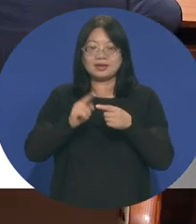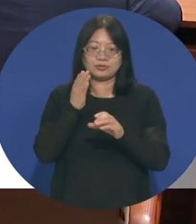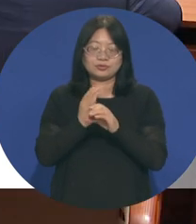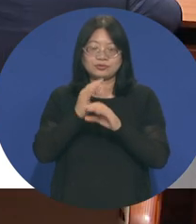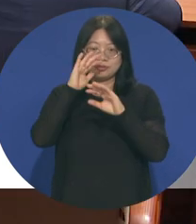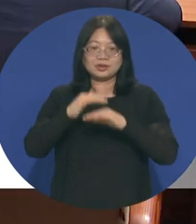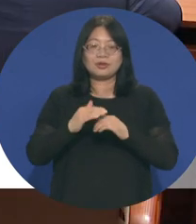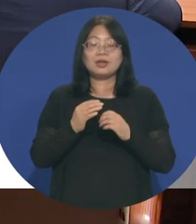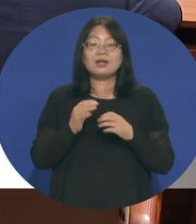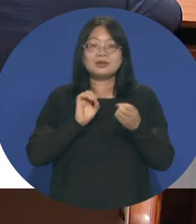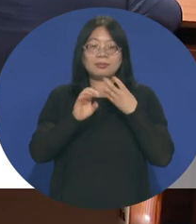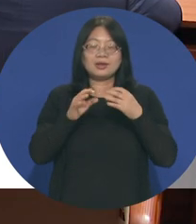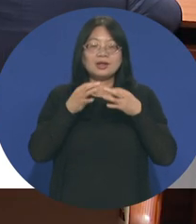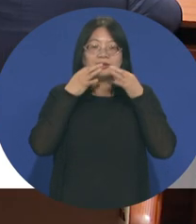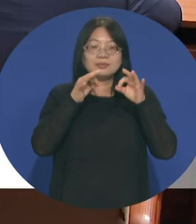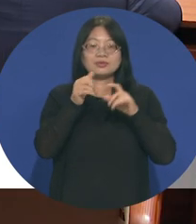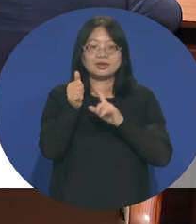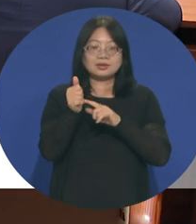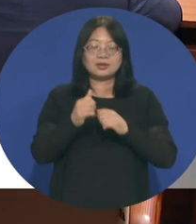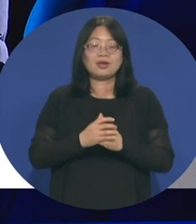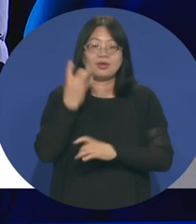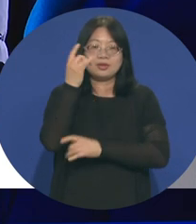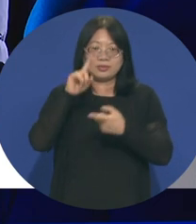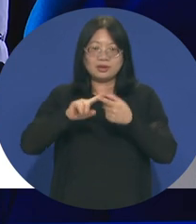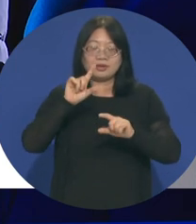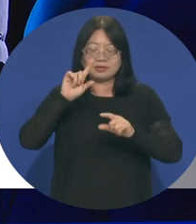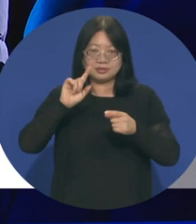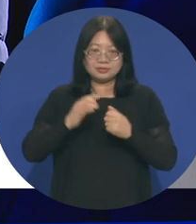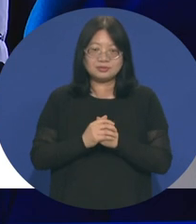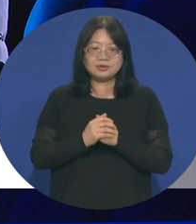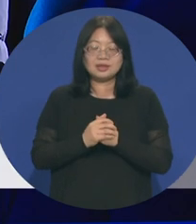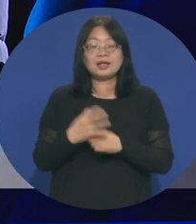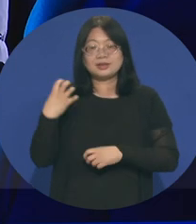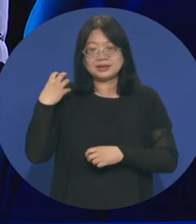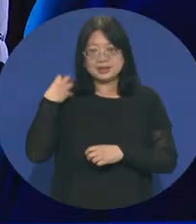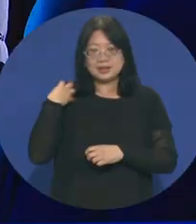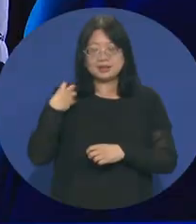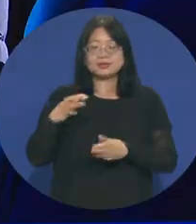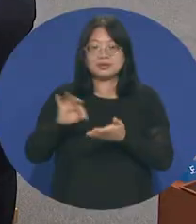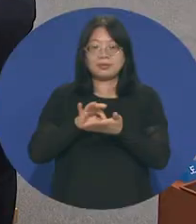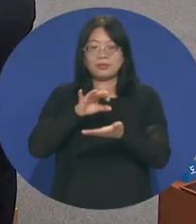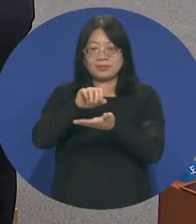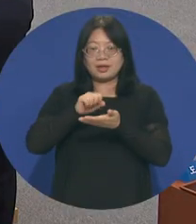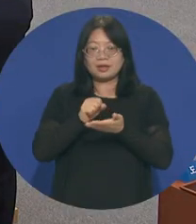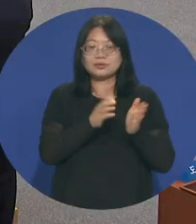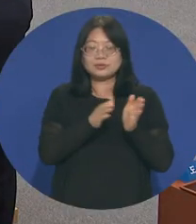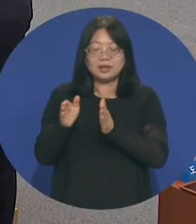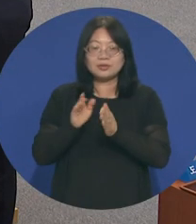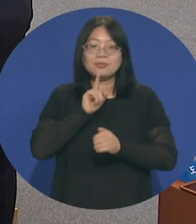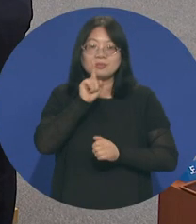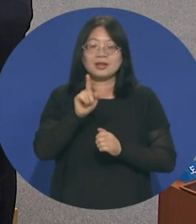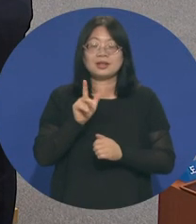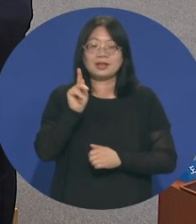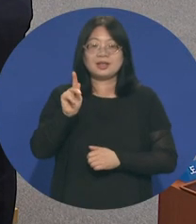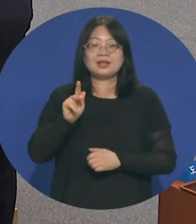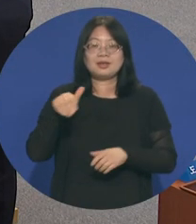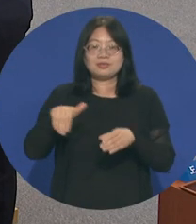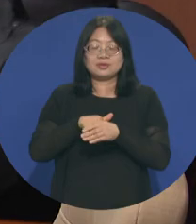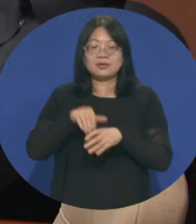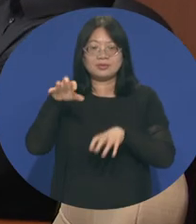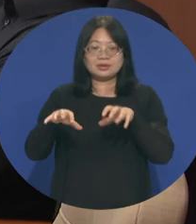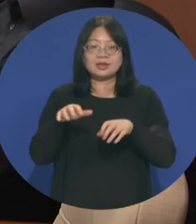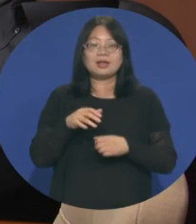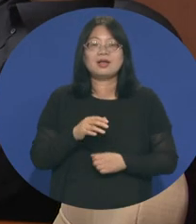김동현 지사는 원형 그대로 신속하게 책임 있는 자본 충으로 추진하겠다고 강조했습니다 K 컬처